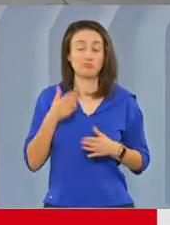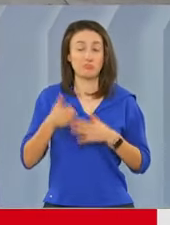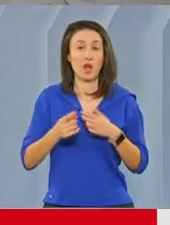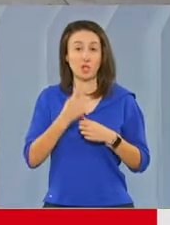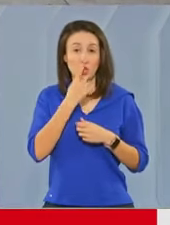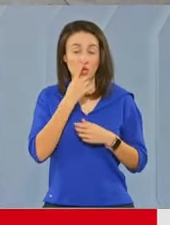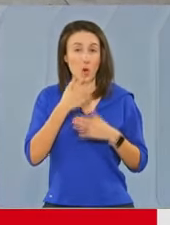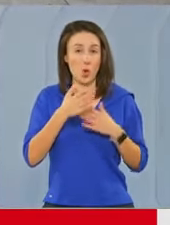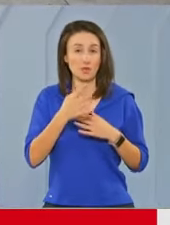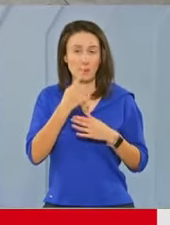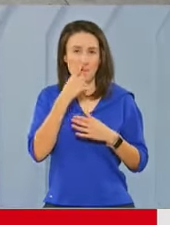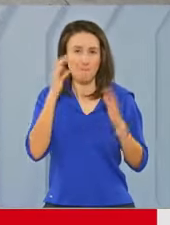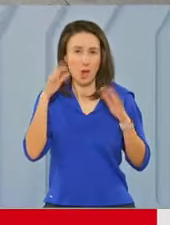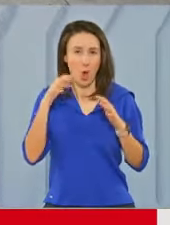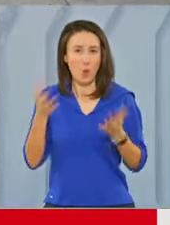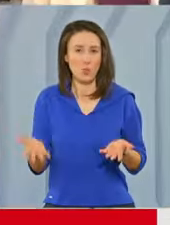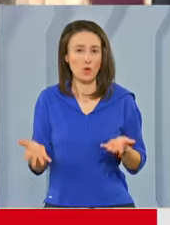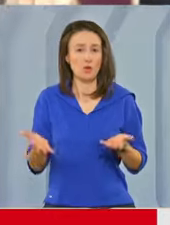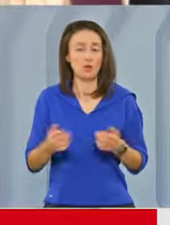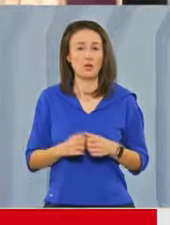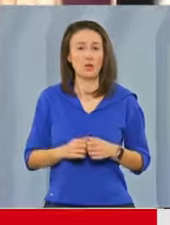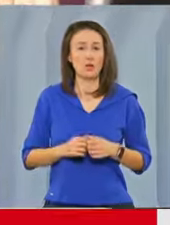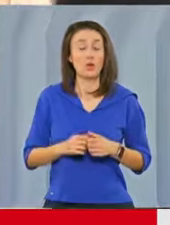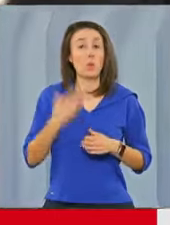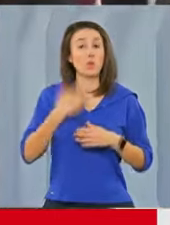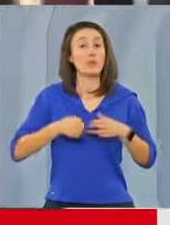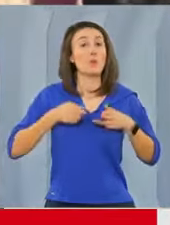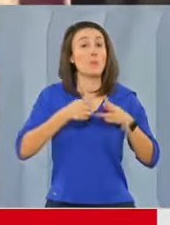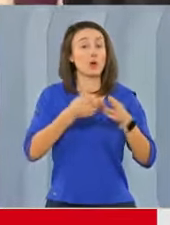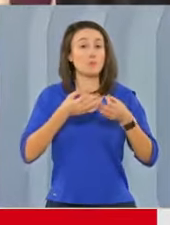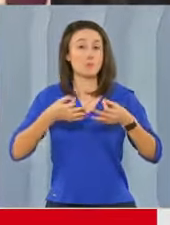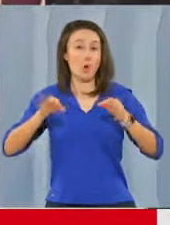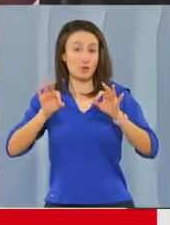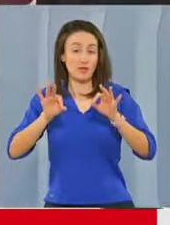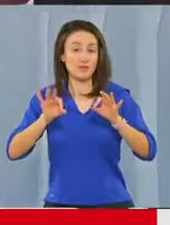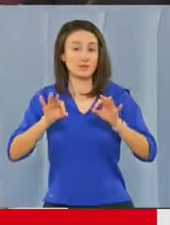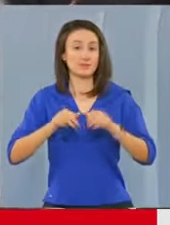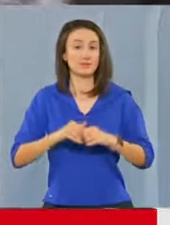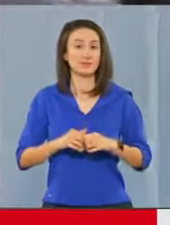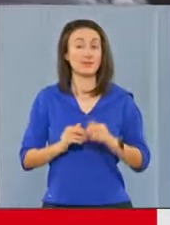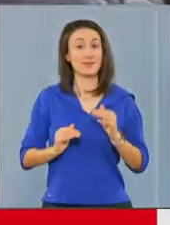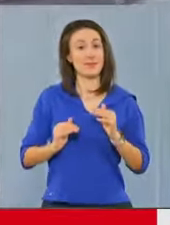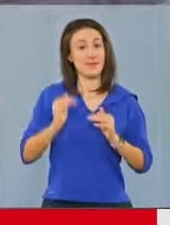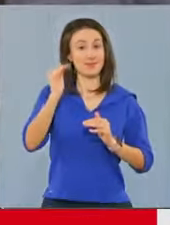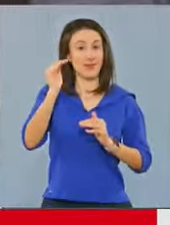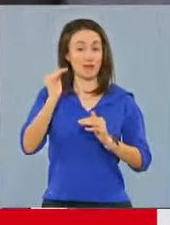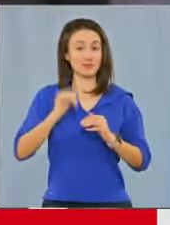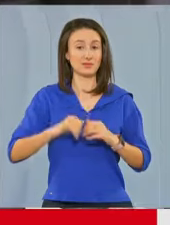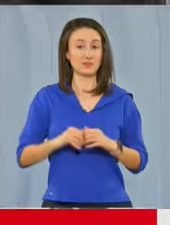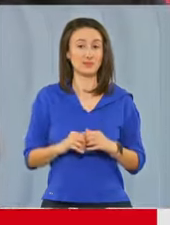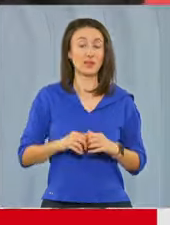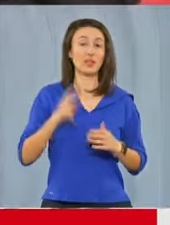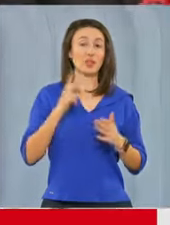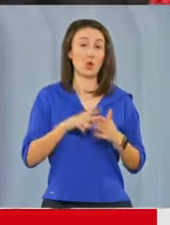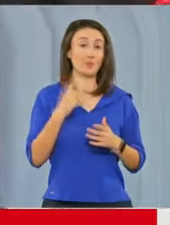nord plouă. În gara de nord ultimul peron modernizat, înălțat, cum am spus noi, în